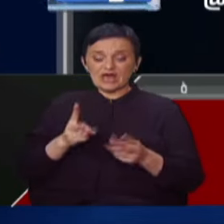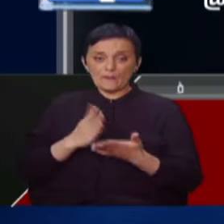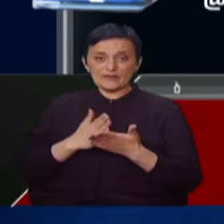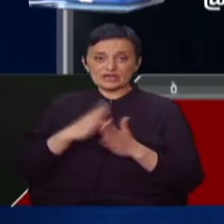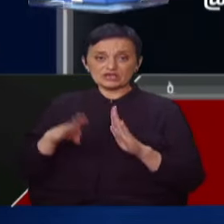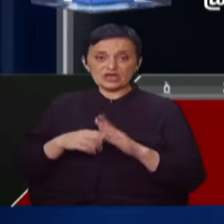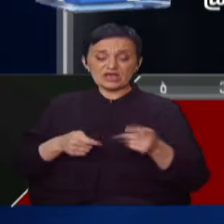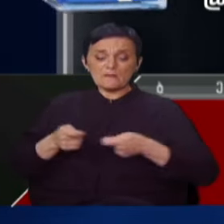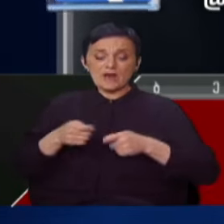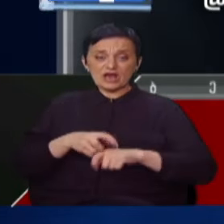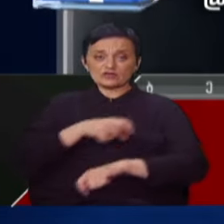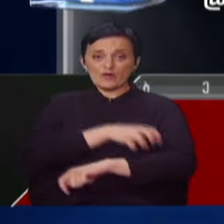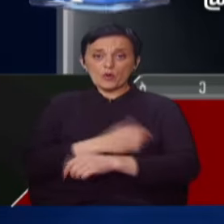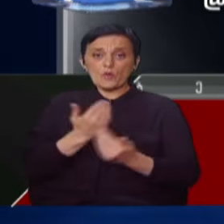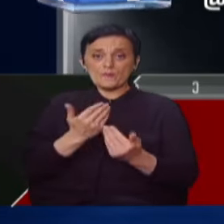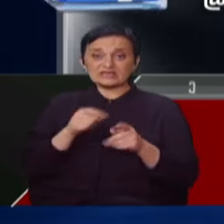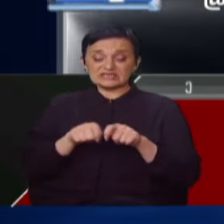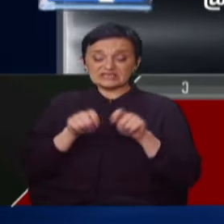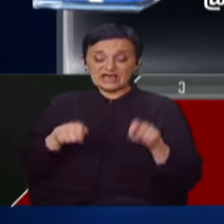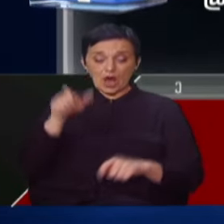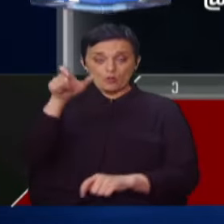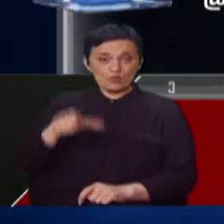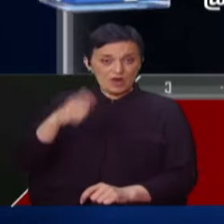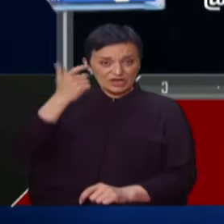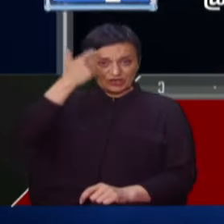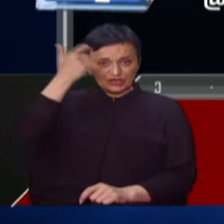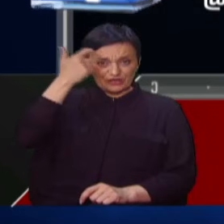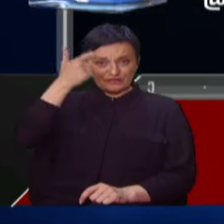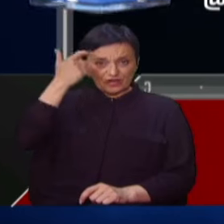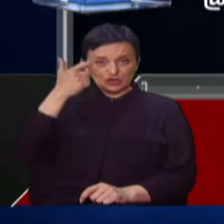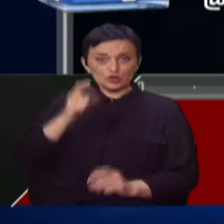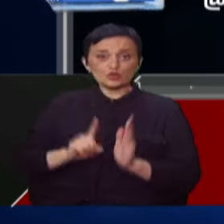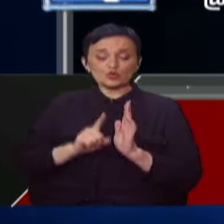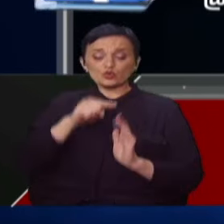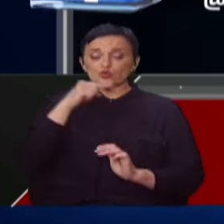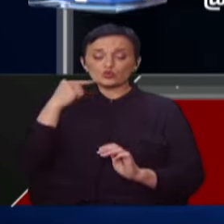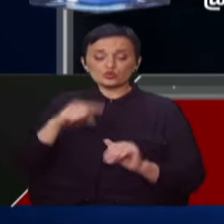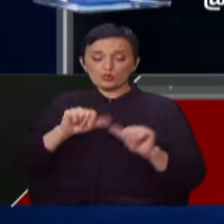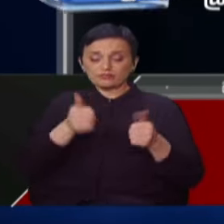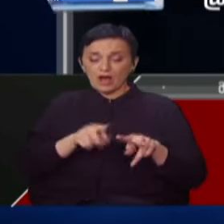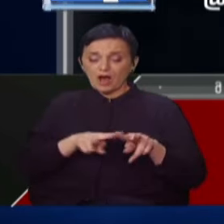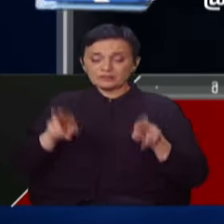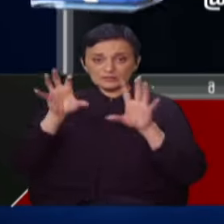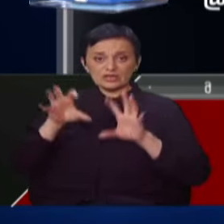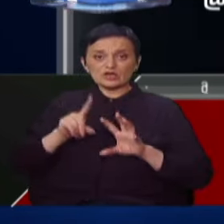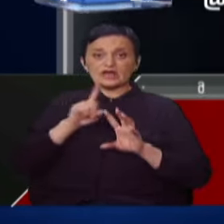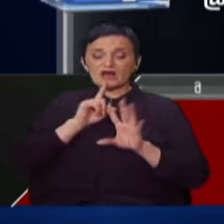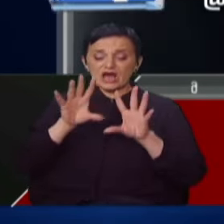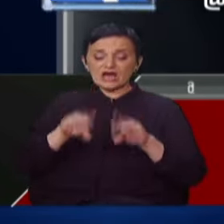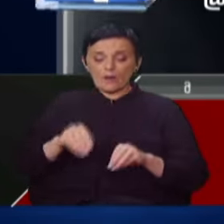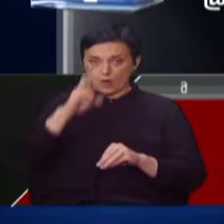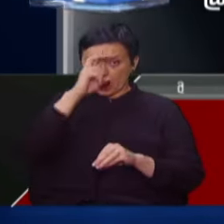რადგან მართველმა პარტიამ და მისმა დამფუძნებელმა ბიძინა ივანიშვილმა შემოიღო რუსული სტილის კანონი, რათა გააჩუმო